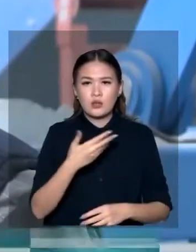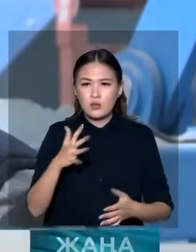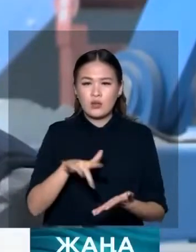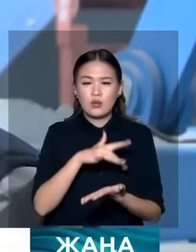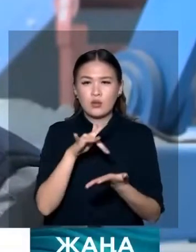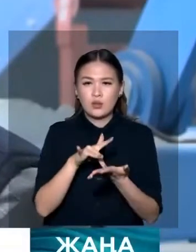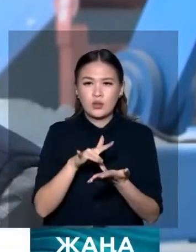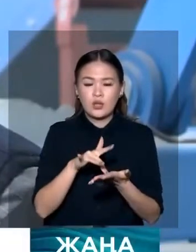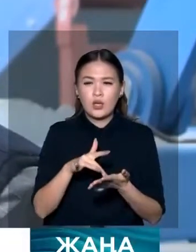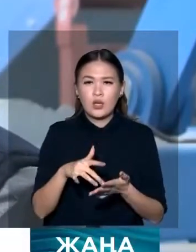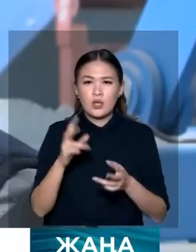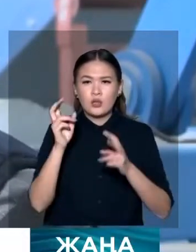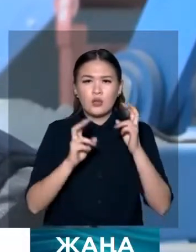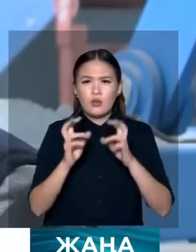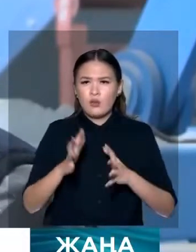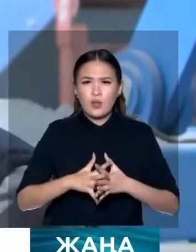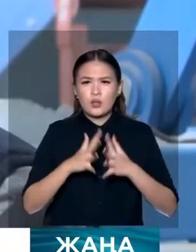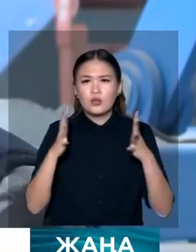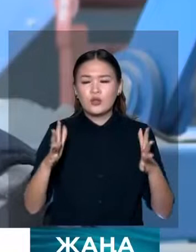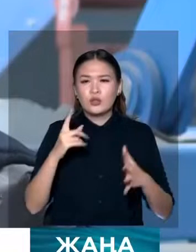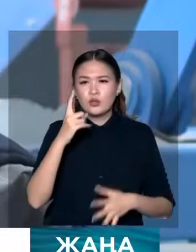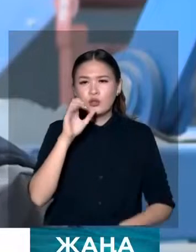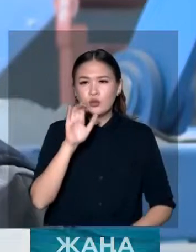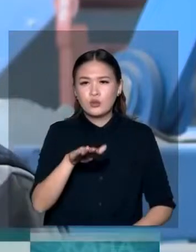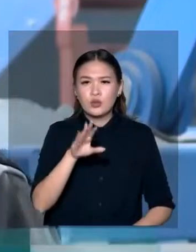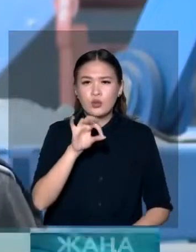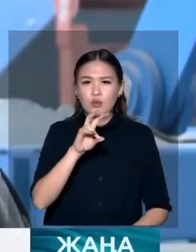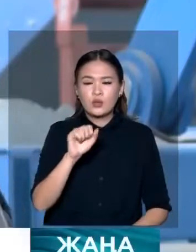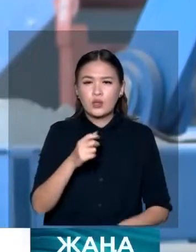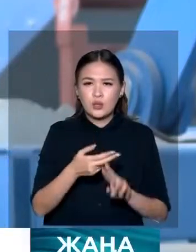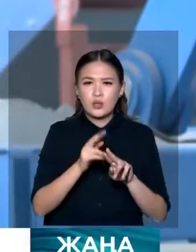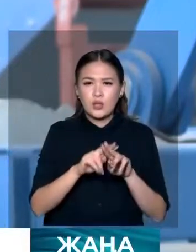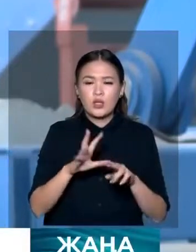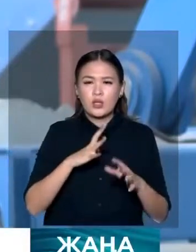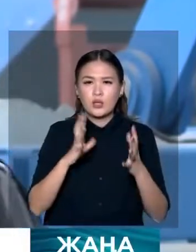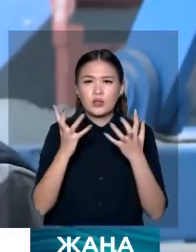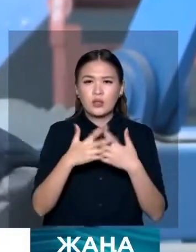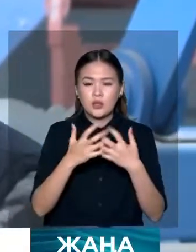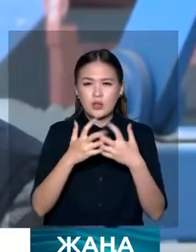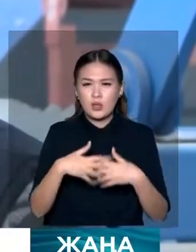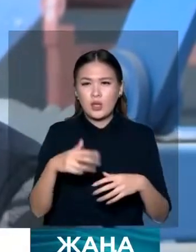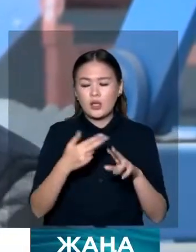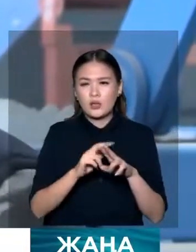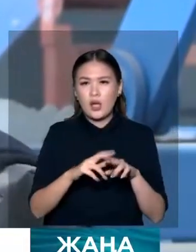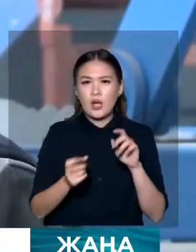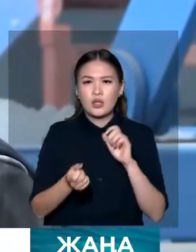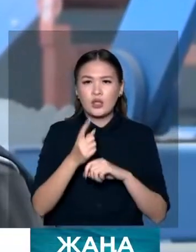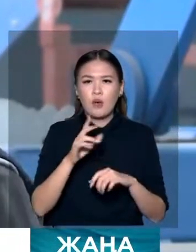Біздің қала үшін бұл зауыт өте үлкен зауыт. Жылына 100 мың тонна өңдейміз деп есептеп отырмыз. Кәсіпорынның